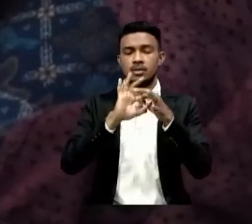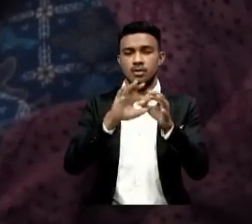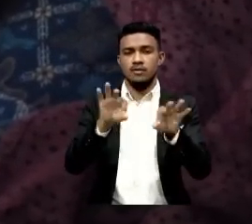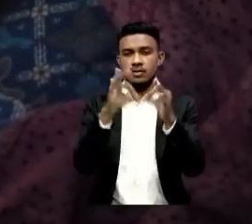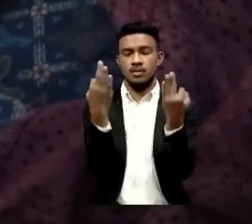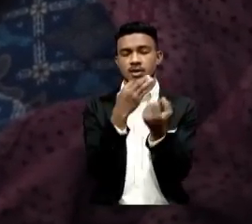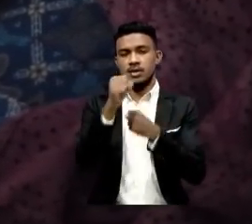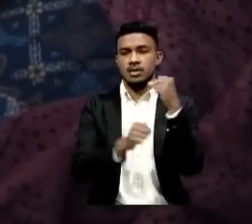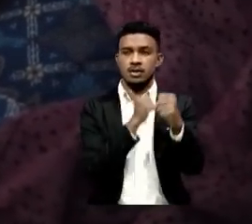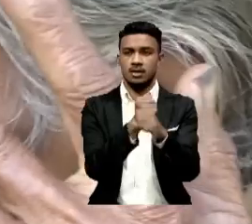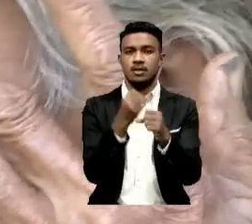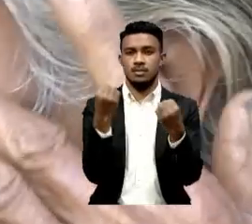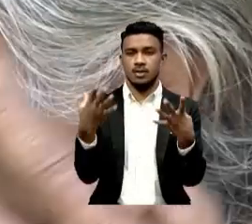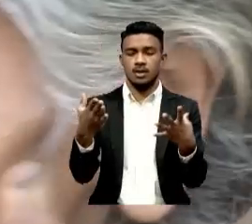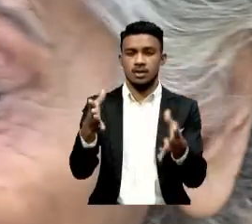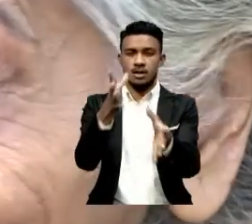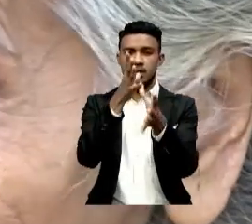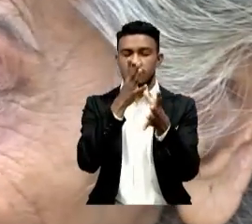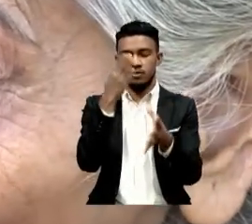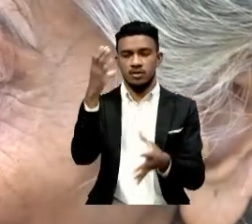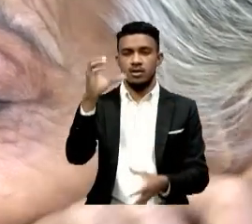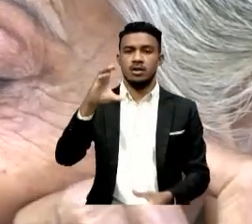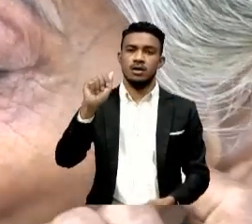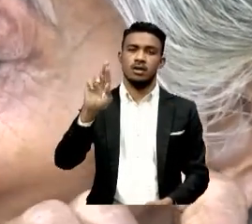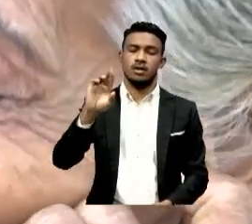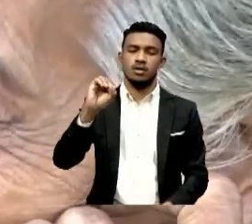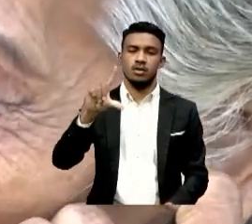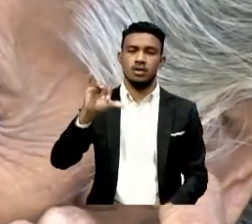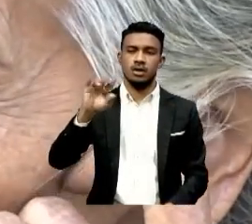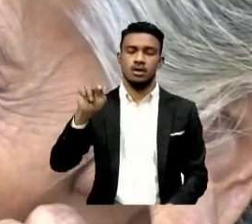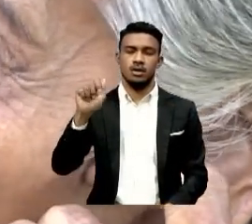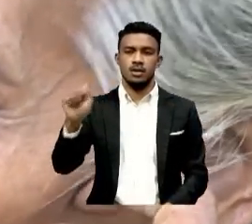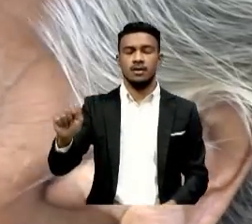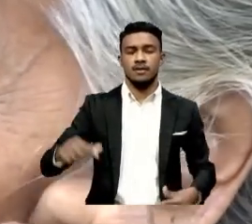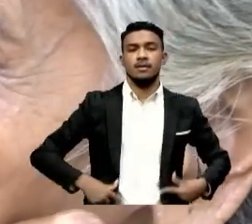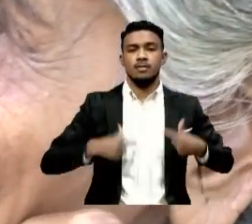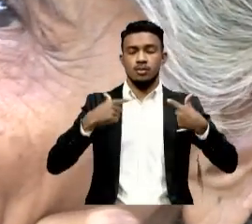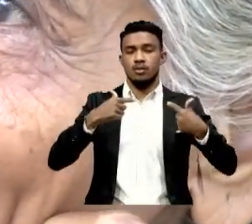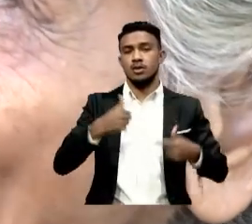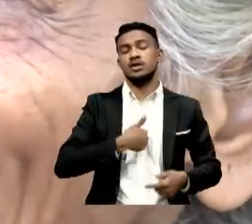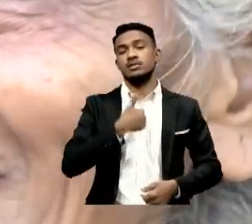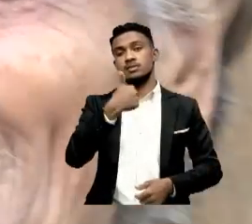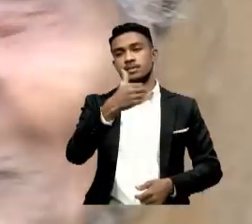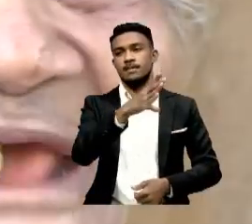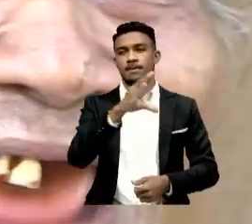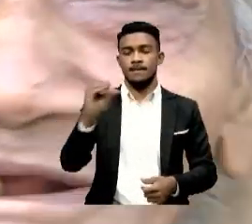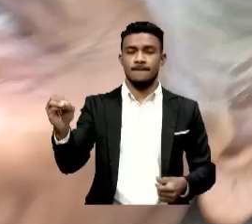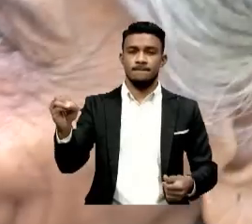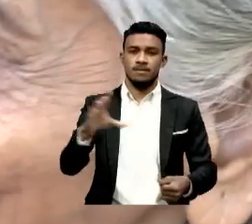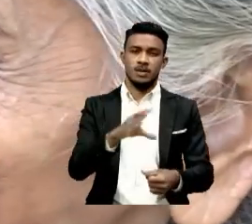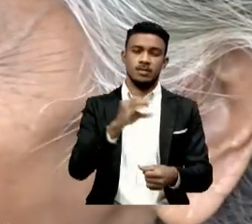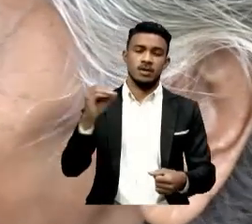Tinang barak ne larang avo Carolina Ramos Moris Mesa, impacto husi trauma nebe nia hasoru durante luta ba